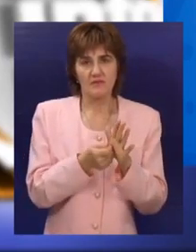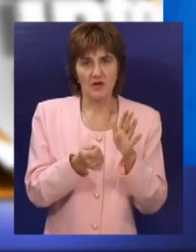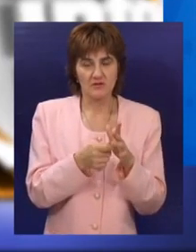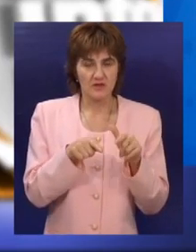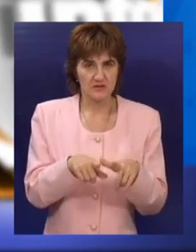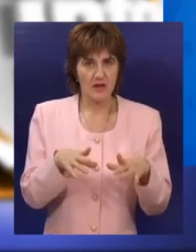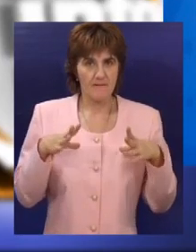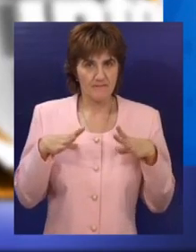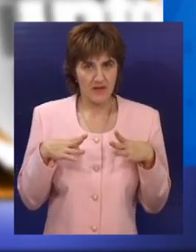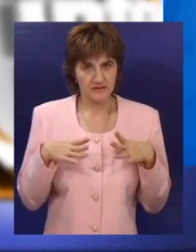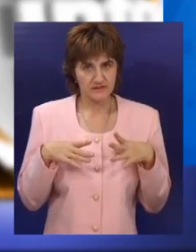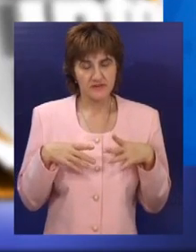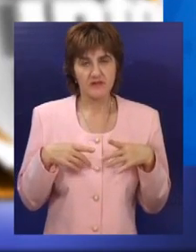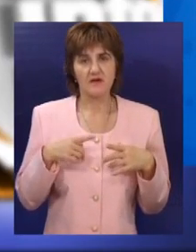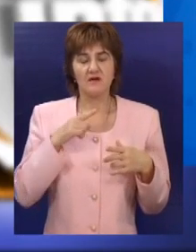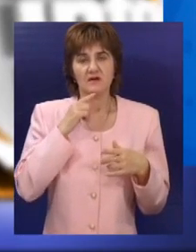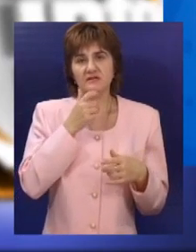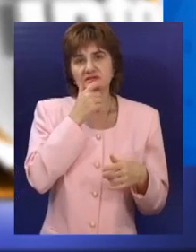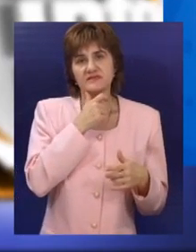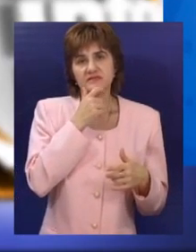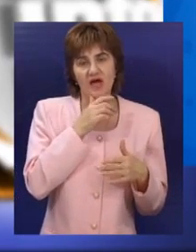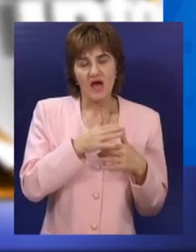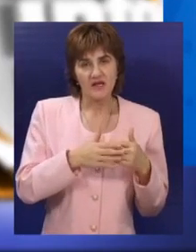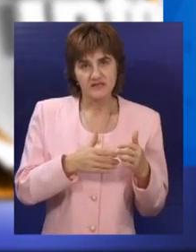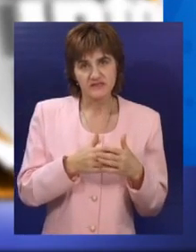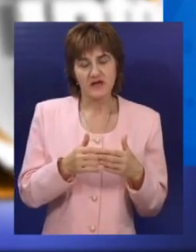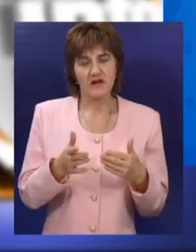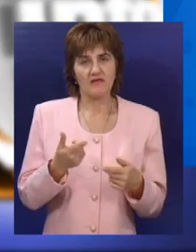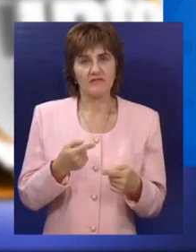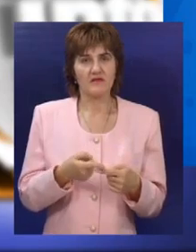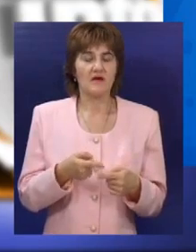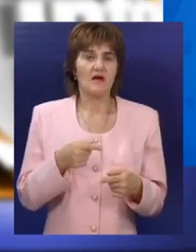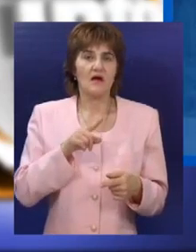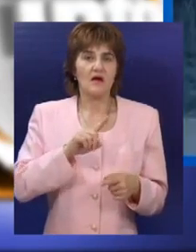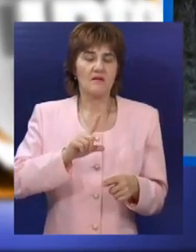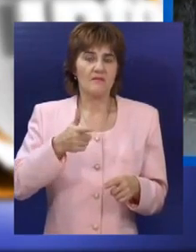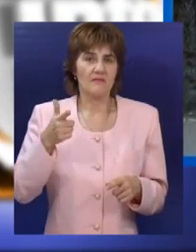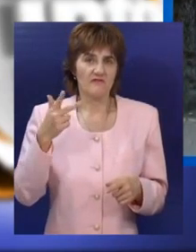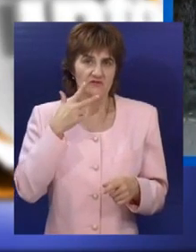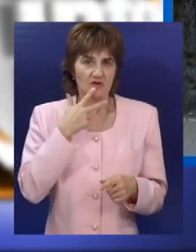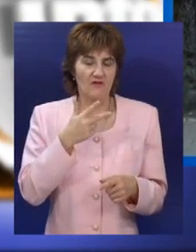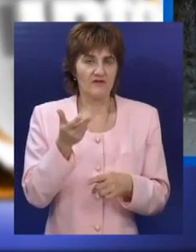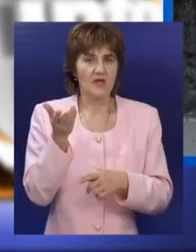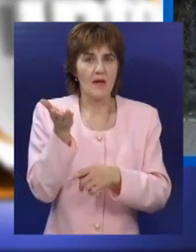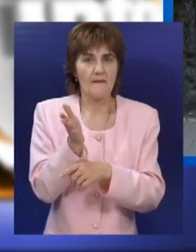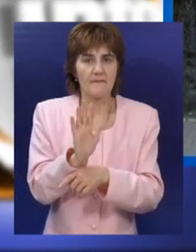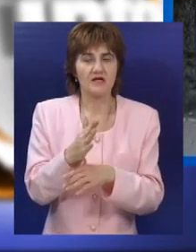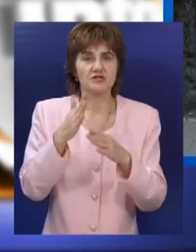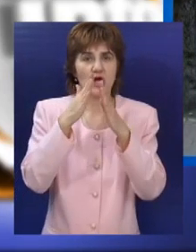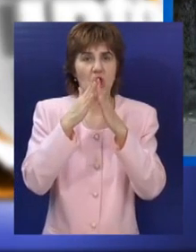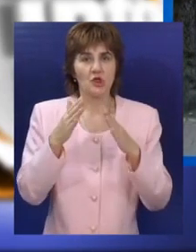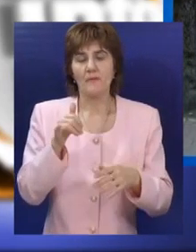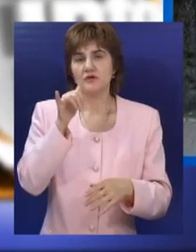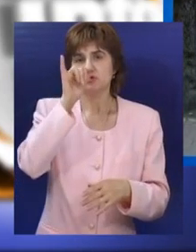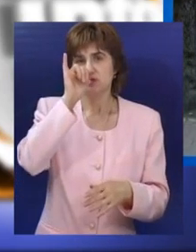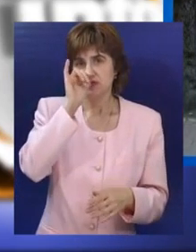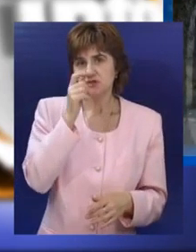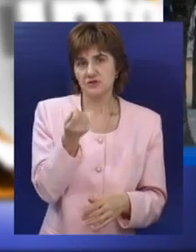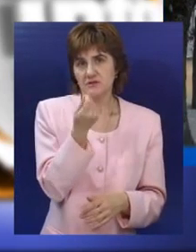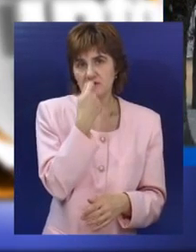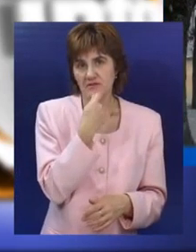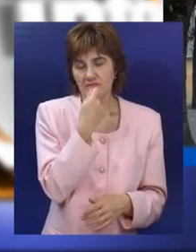u predstojeće praznike, zatim proizvodi retkih i starih zanata kao i zanatlija. Poseban deo Winterfesta biće predstavljanje domaćih ića